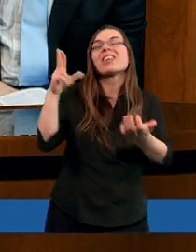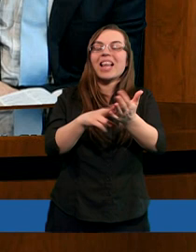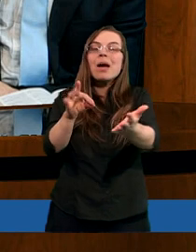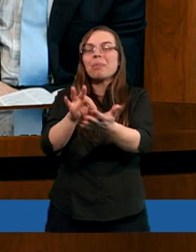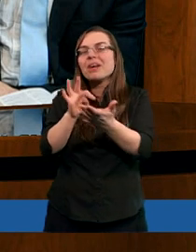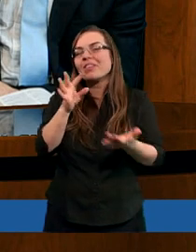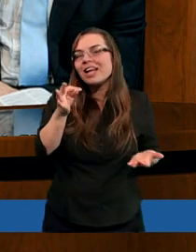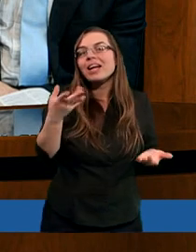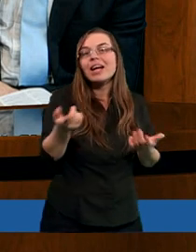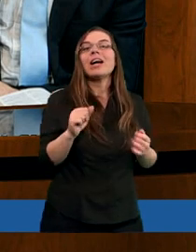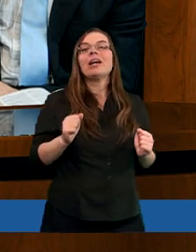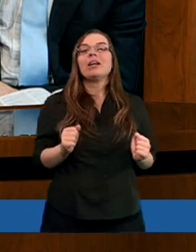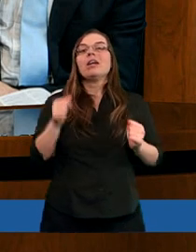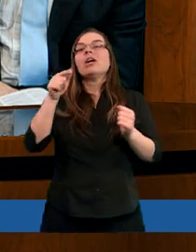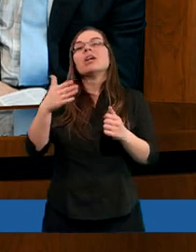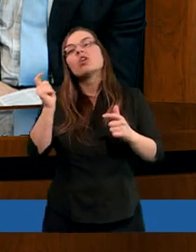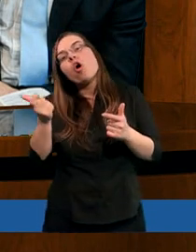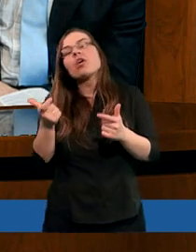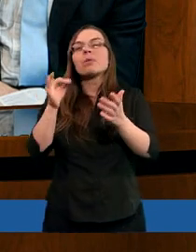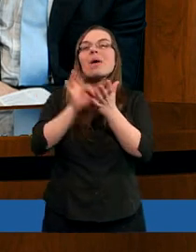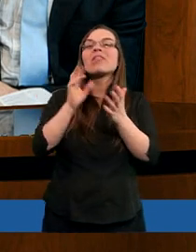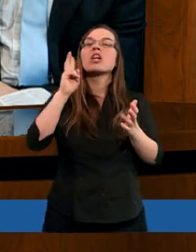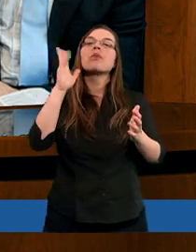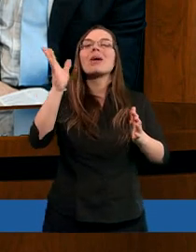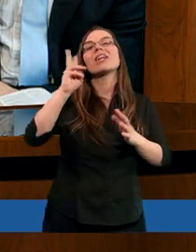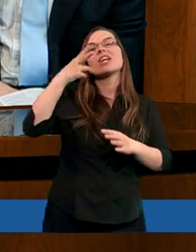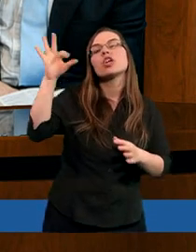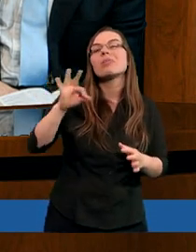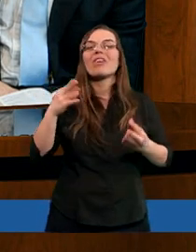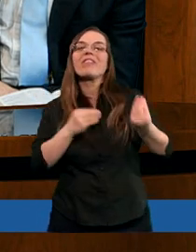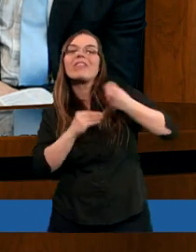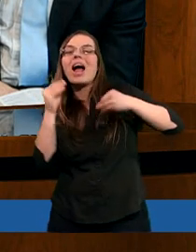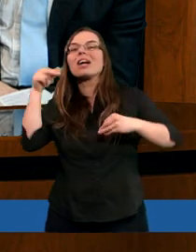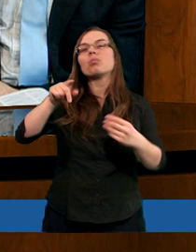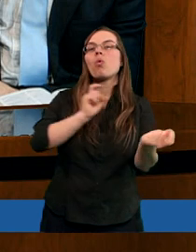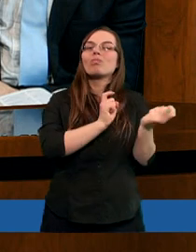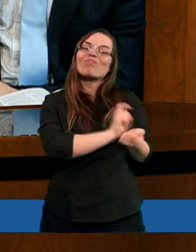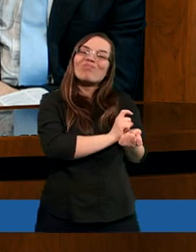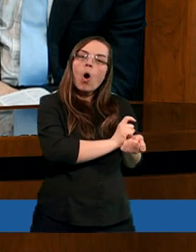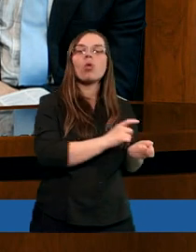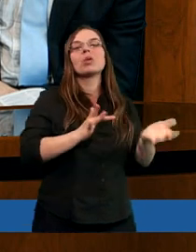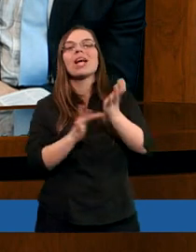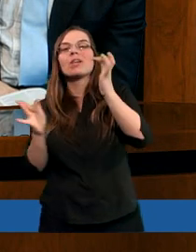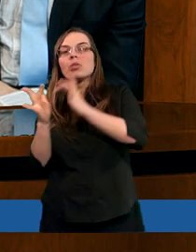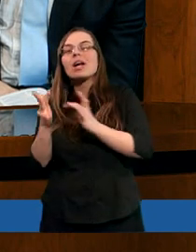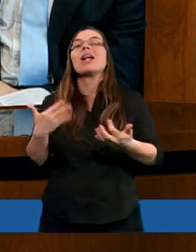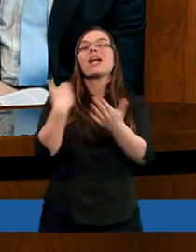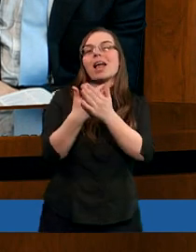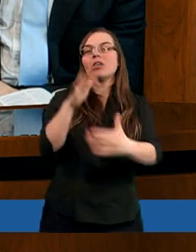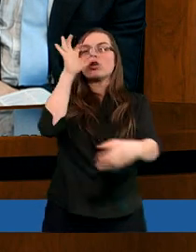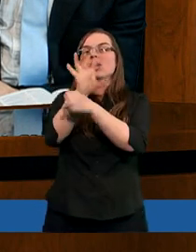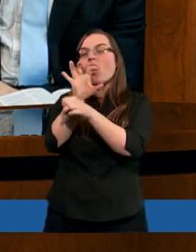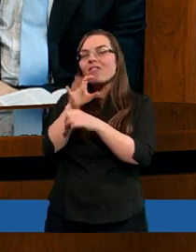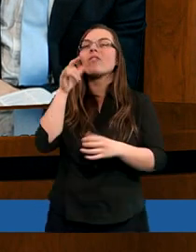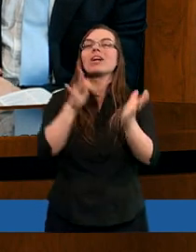czyli nadal pielęgnował w sobie ten myśl, że on będzie kimś wielkim u boku Jezusa. I dlatego strofował